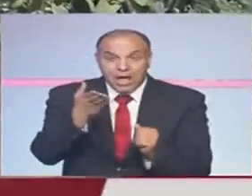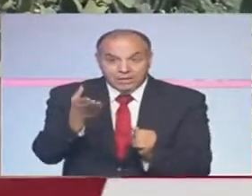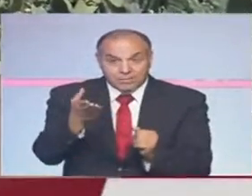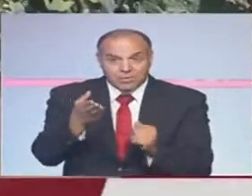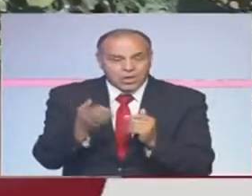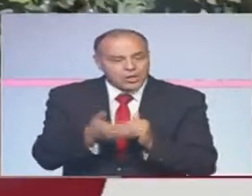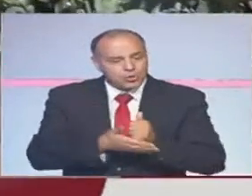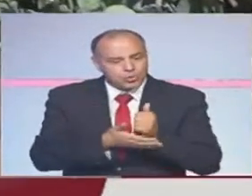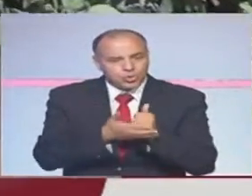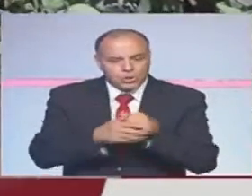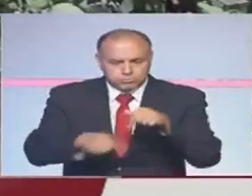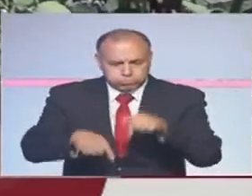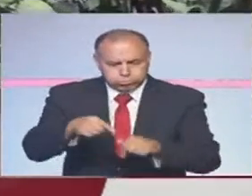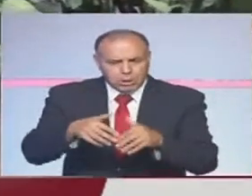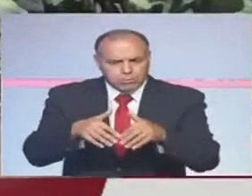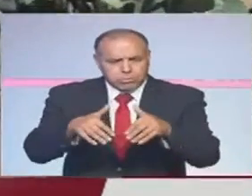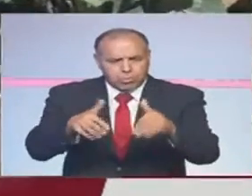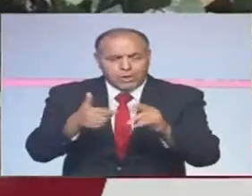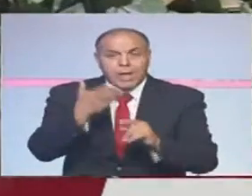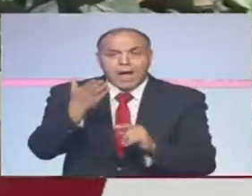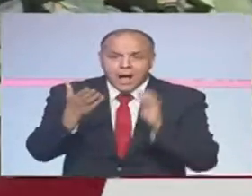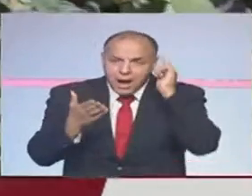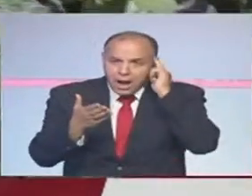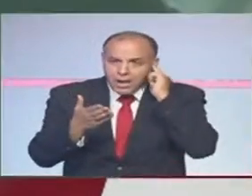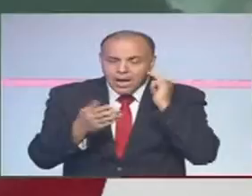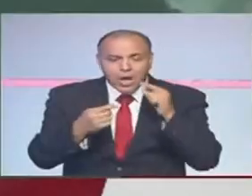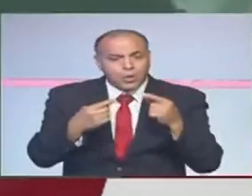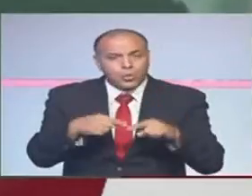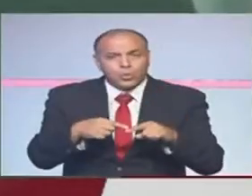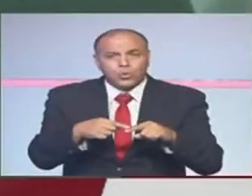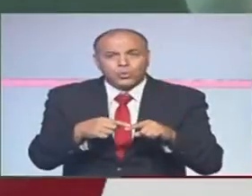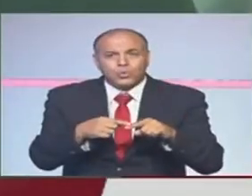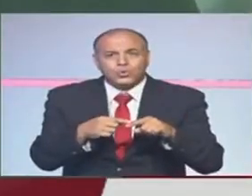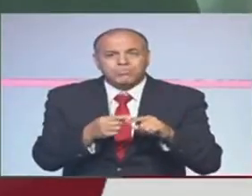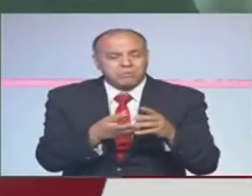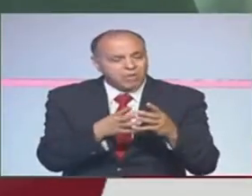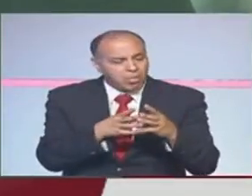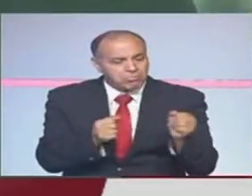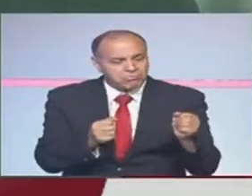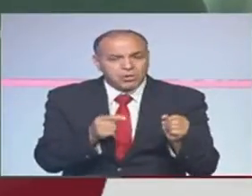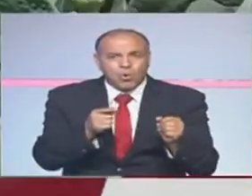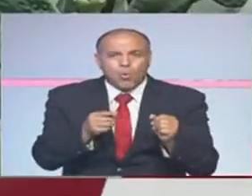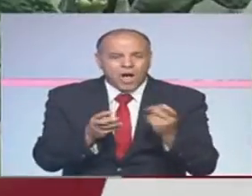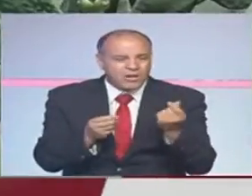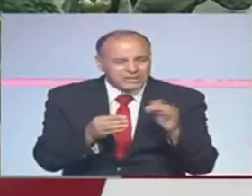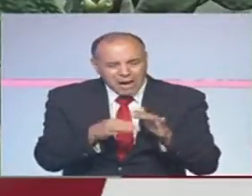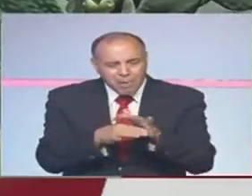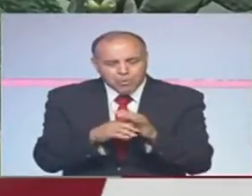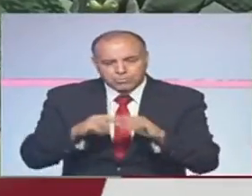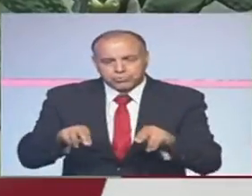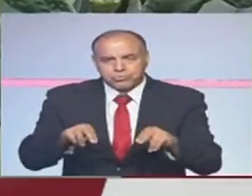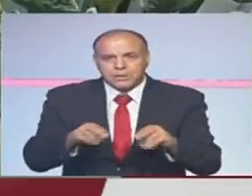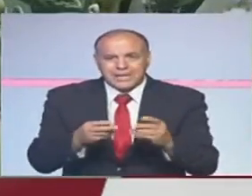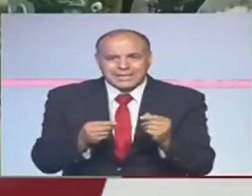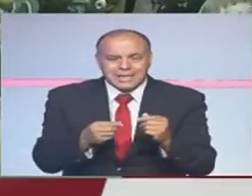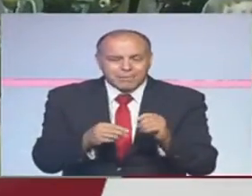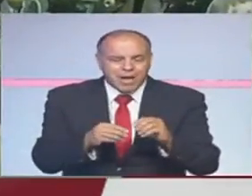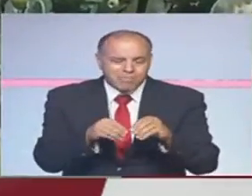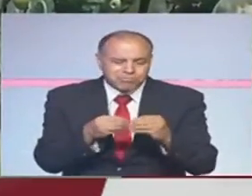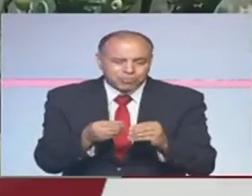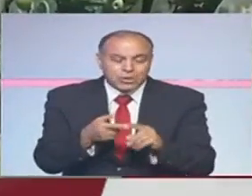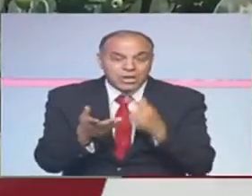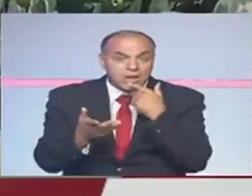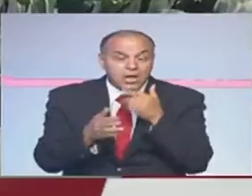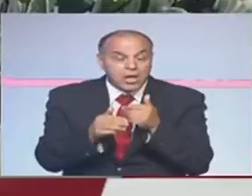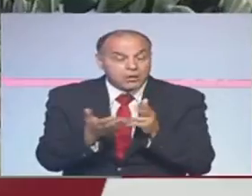تساعد غاره على مقاومه الانجازات وتعيد احياء التربه المنهج